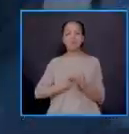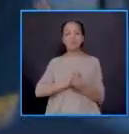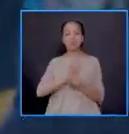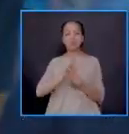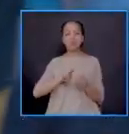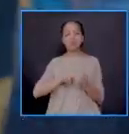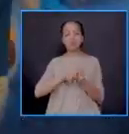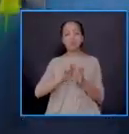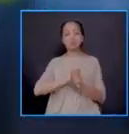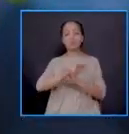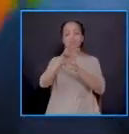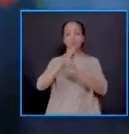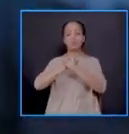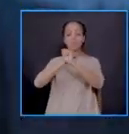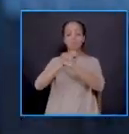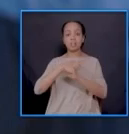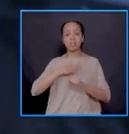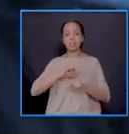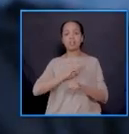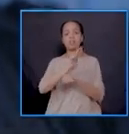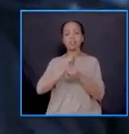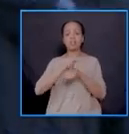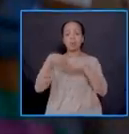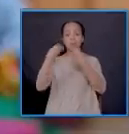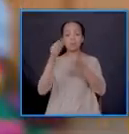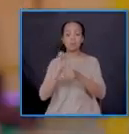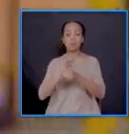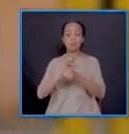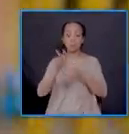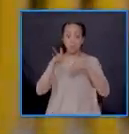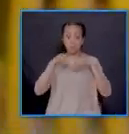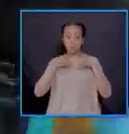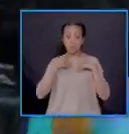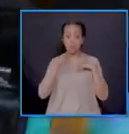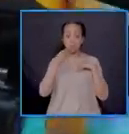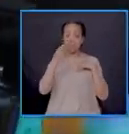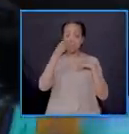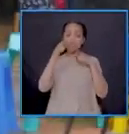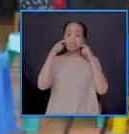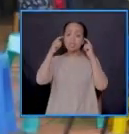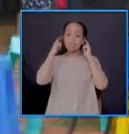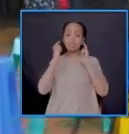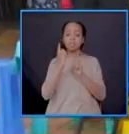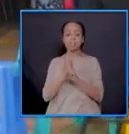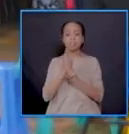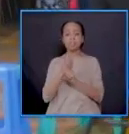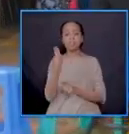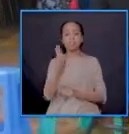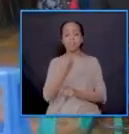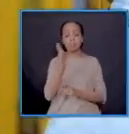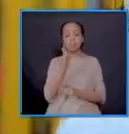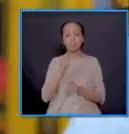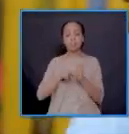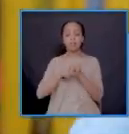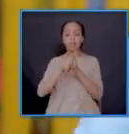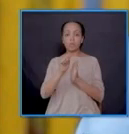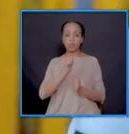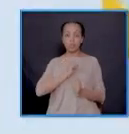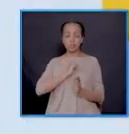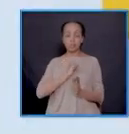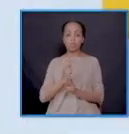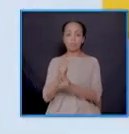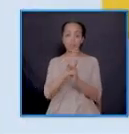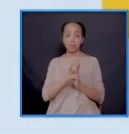የኮሮና ቫይረስ ወረርሽኝን ለመከላከል በጤና ባለሙያዎች የሚሰጡ ምክሮችን በመቀበል የአፍና አፍንጫ ጭንብል በአግባቡ መጠቀም ከቫይረሱ